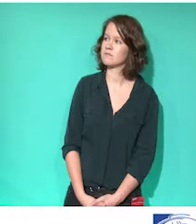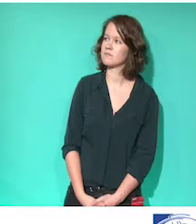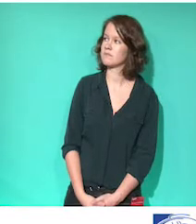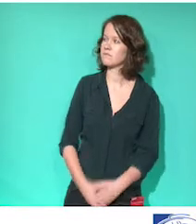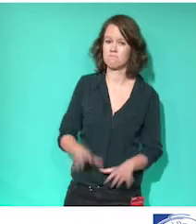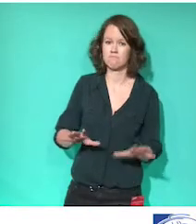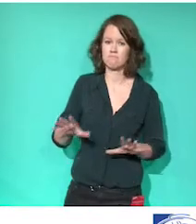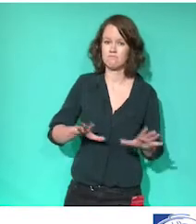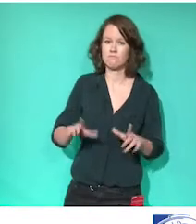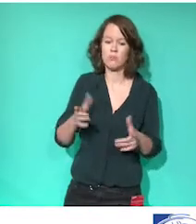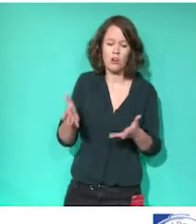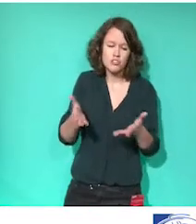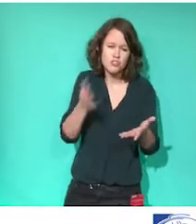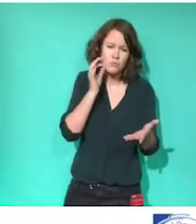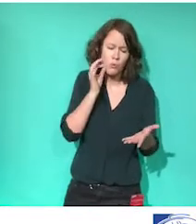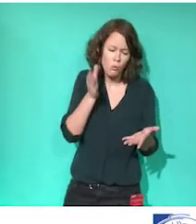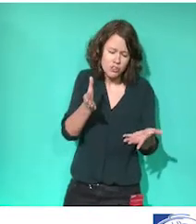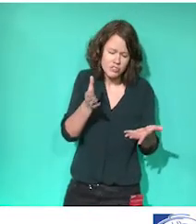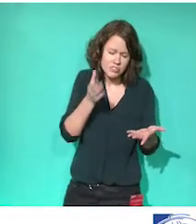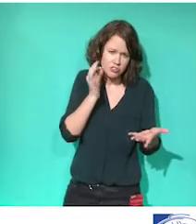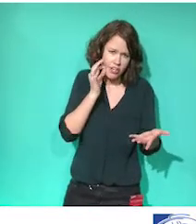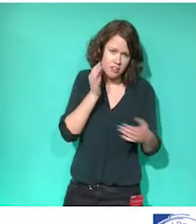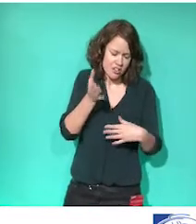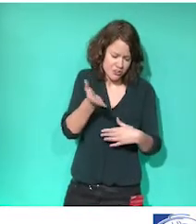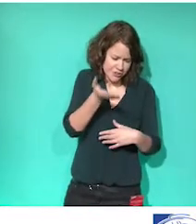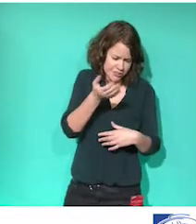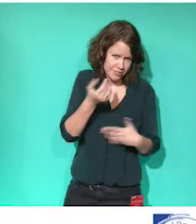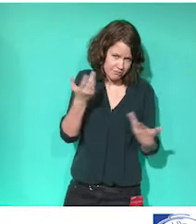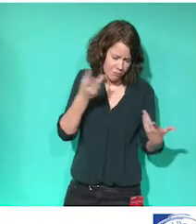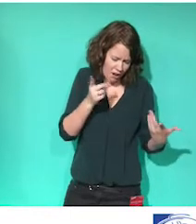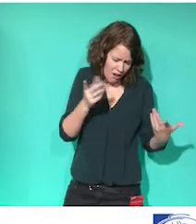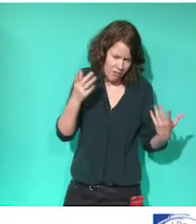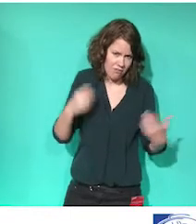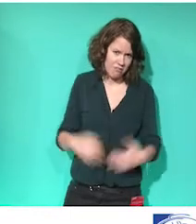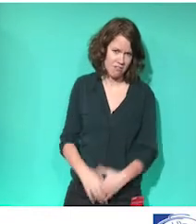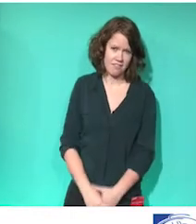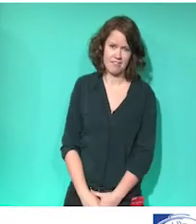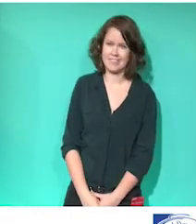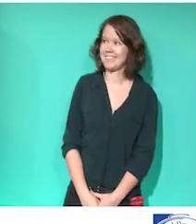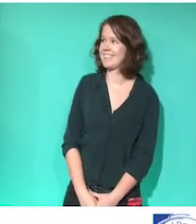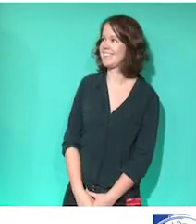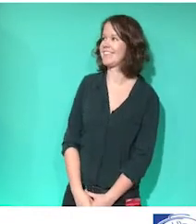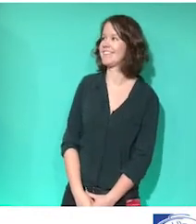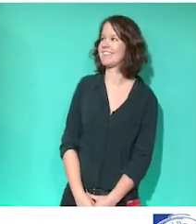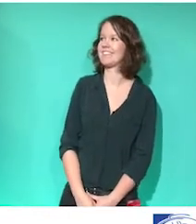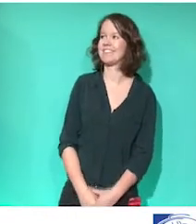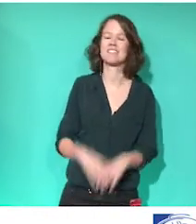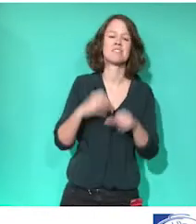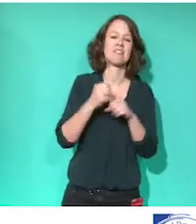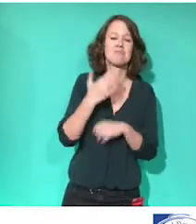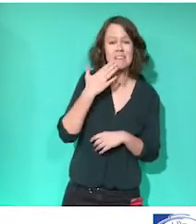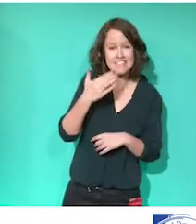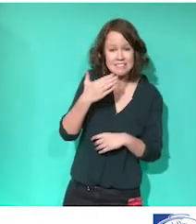Non mais finissez mon petit bouchon. Et Et je vous remercie beaucoup pour ce